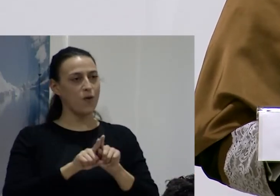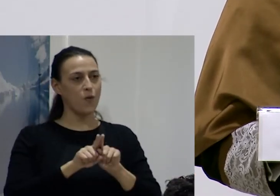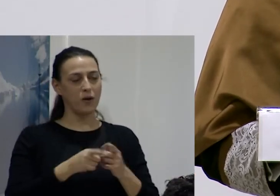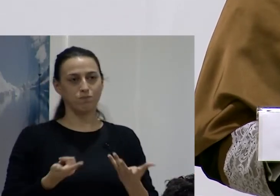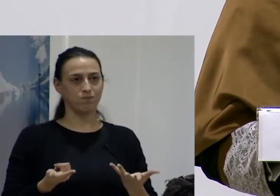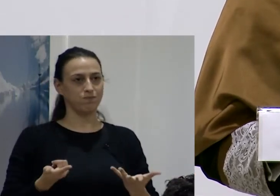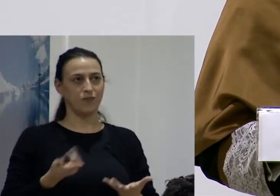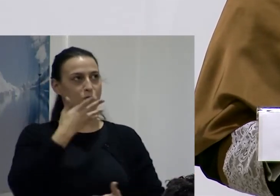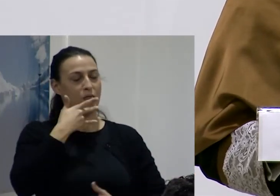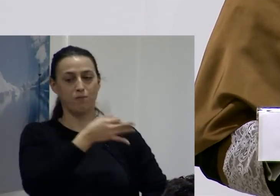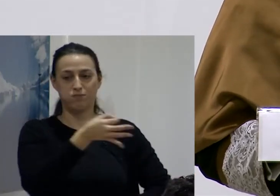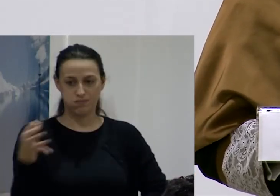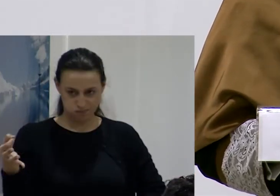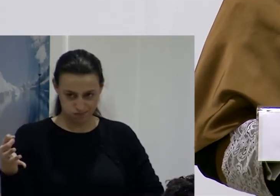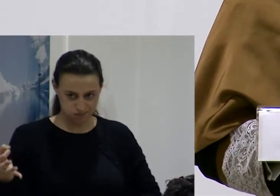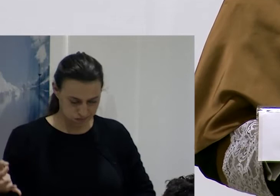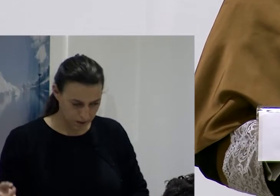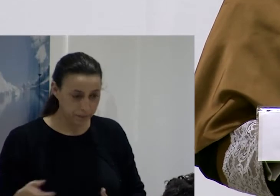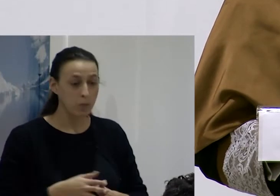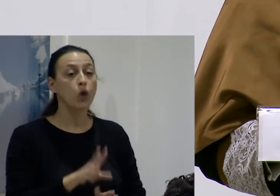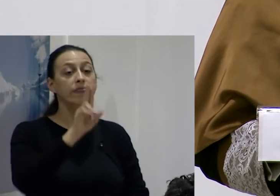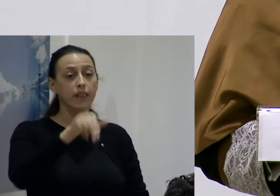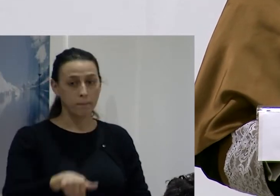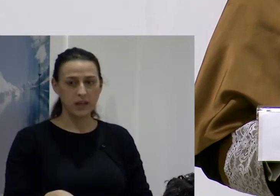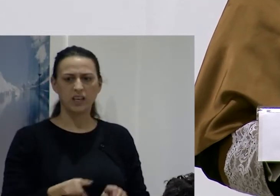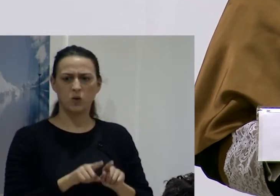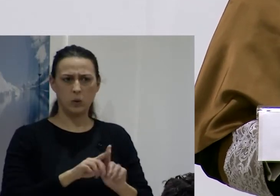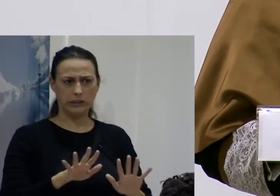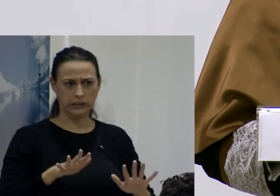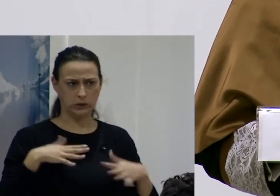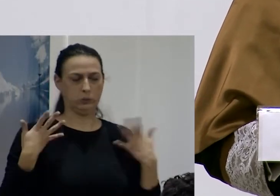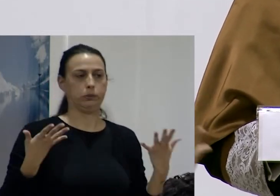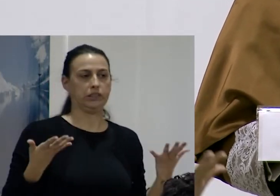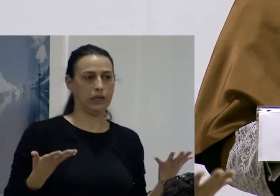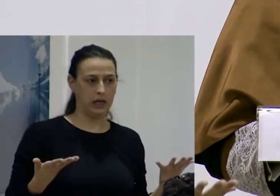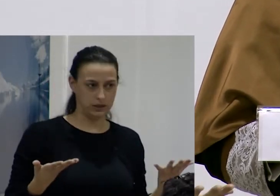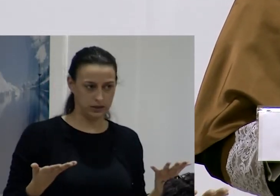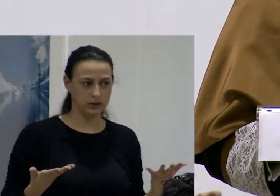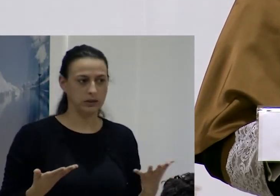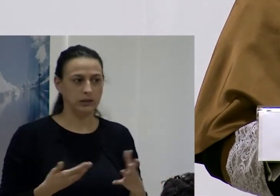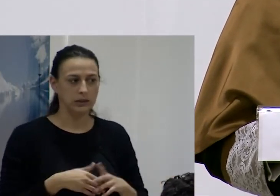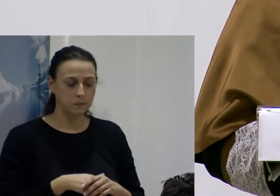Però està també ple de sorpreses i sembla no acabar mai.